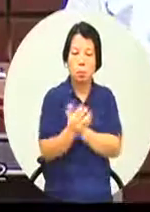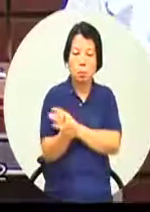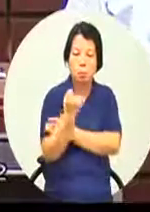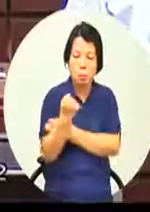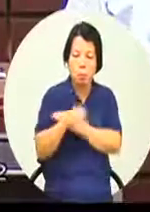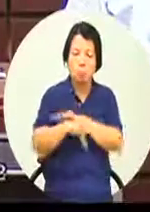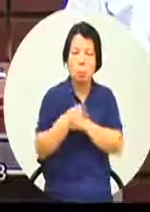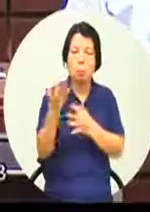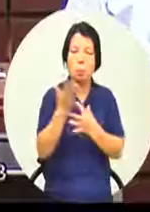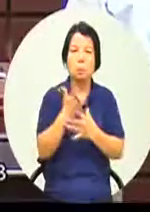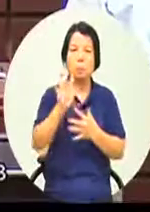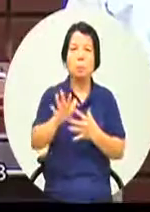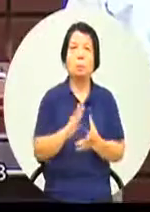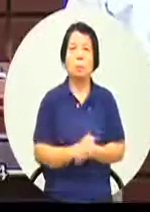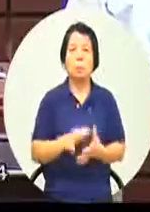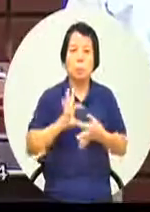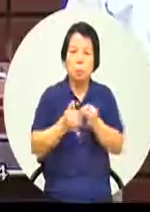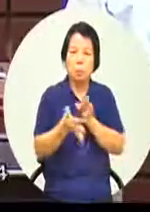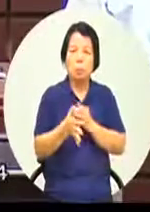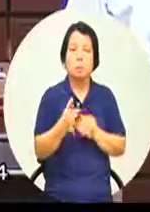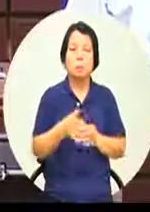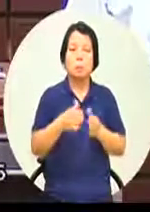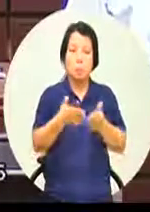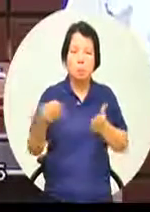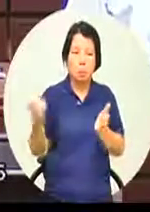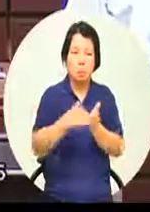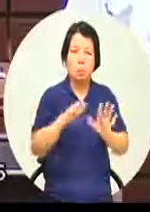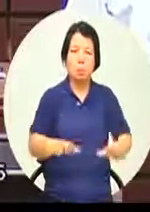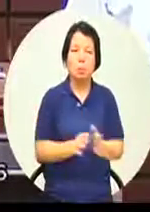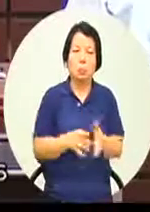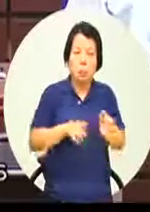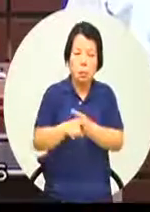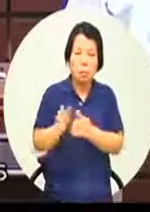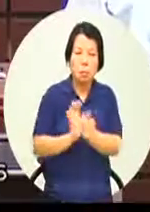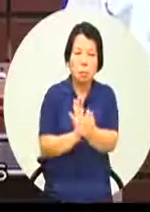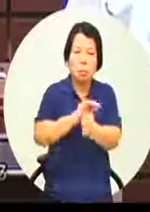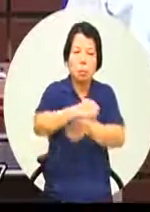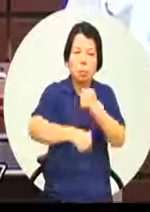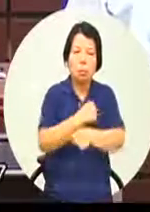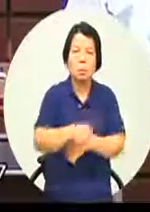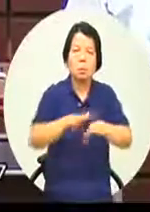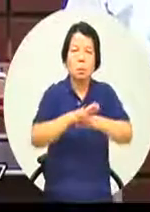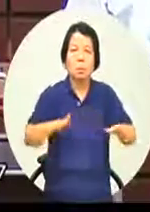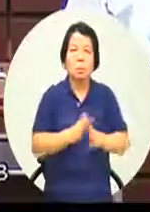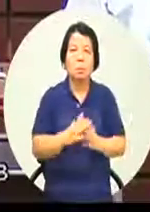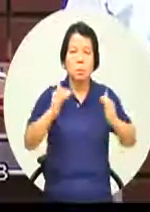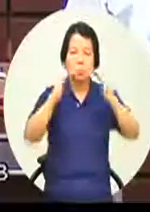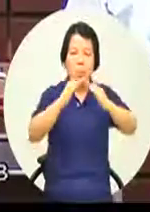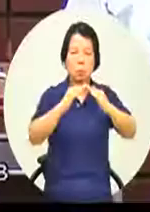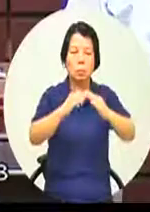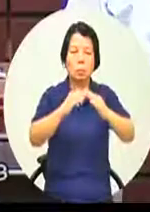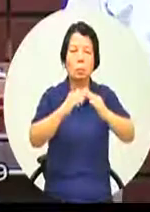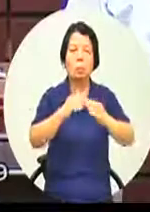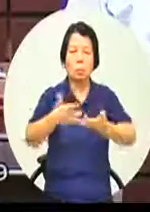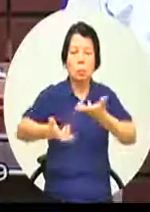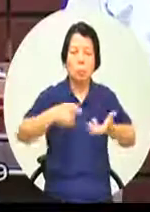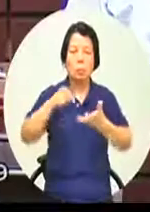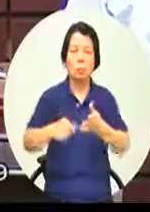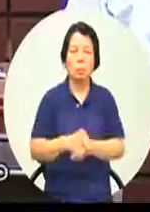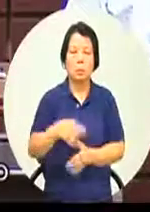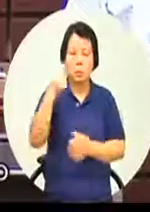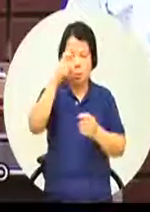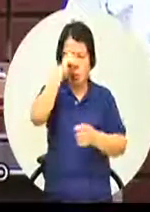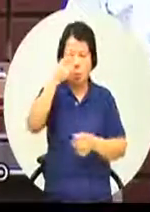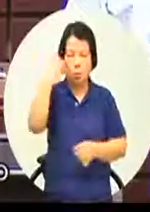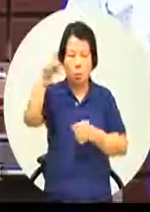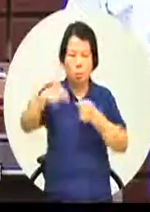间。所以说这也是为什么我们目前为止一直在推动所谓的安全农业城市一个作为。 好， 那我们希望明年能